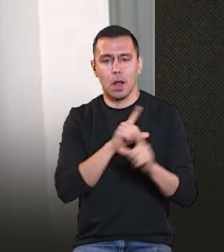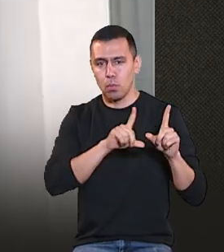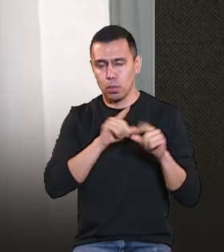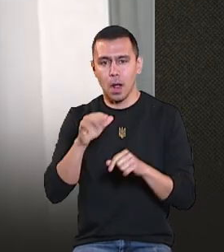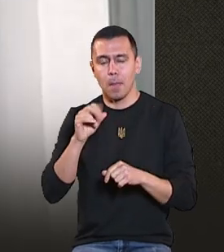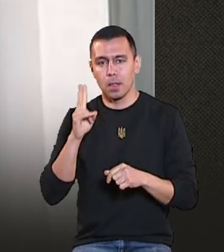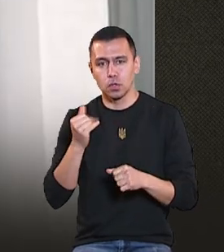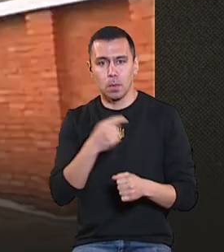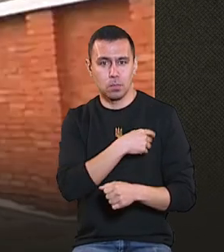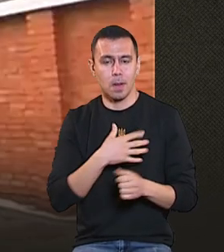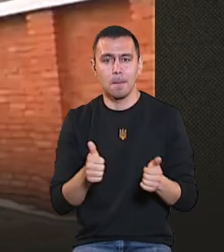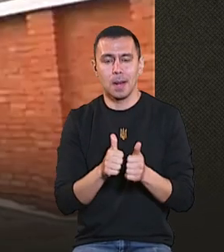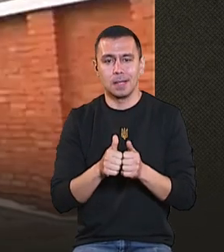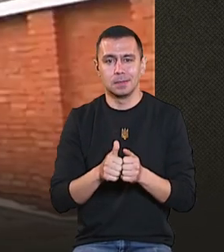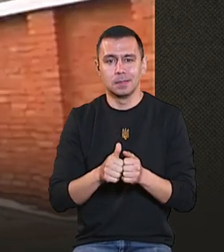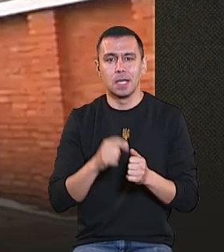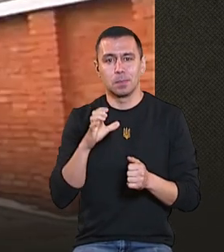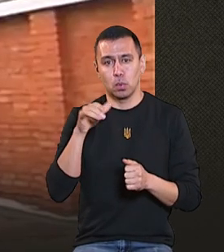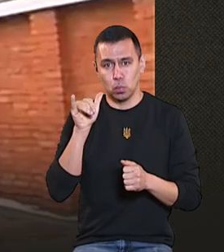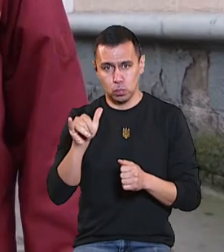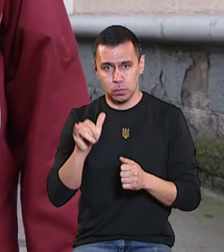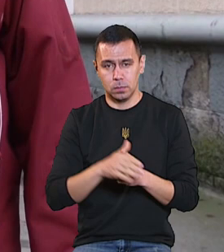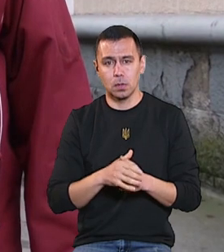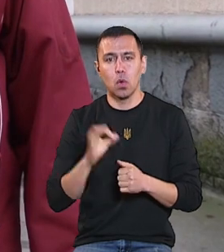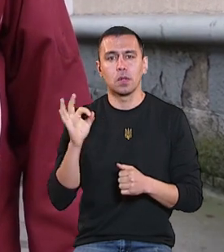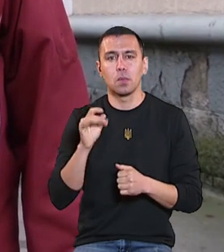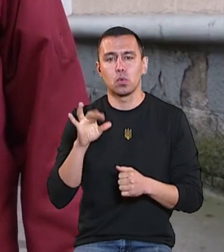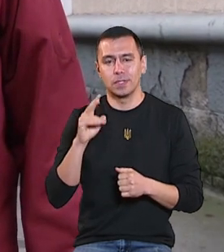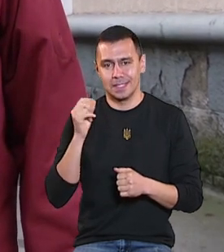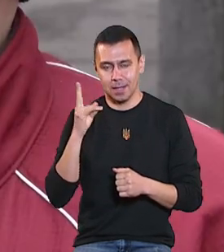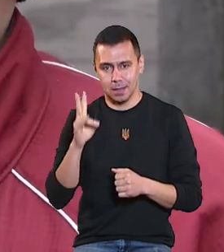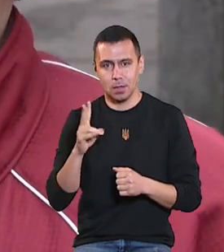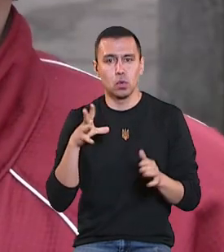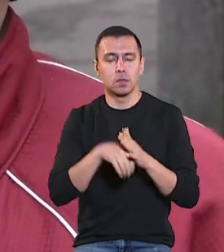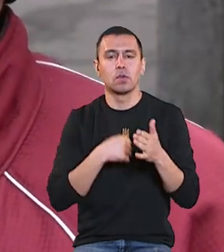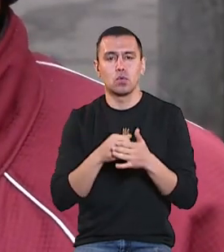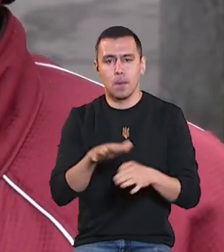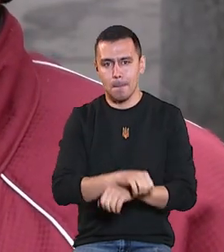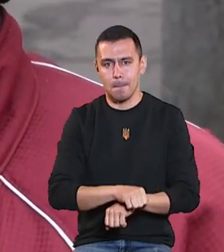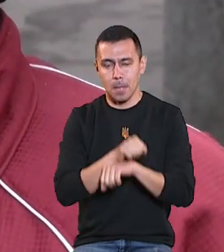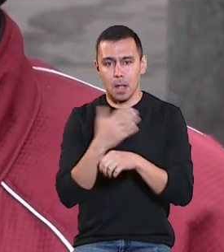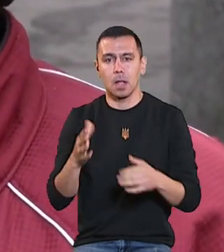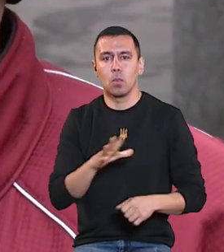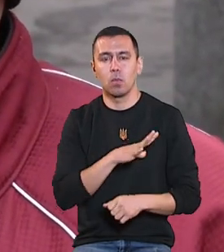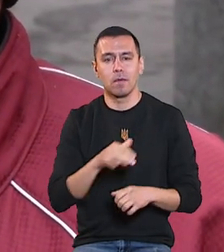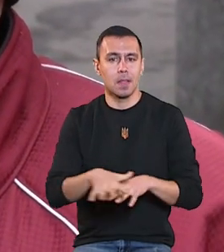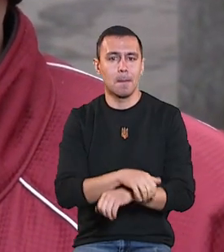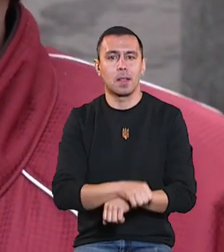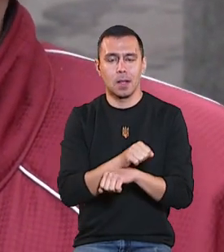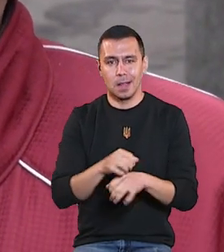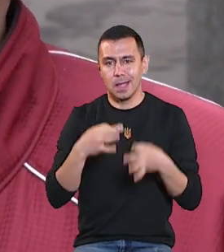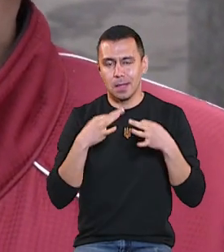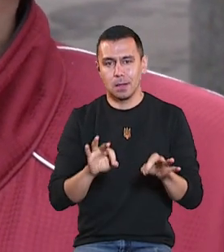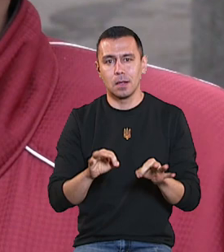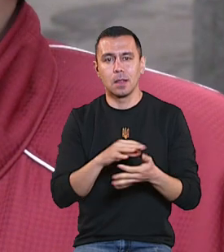один поранений під стінами Хмельницького обласного управління СБУ Олександр Полудніцин. Долучився до мітингу, який саме відбувався на Майдані Незалежності.